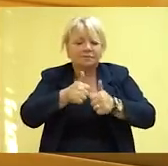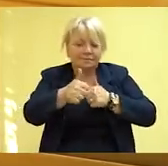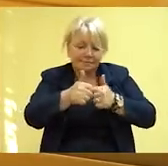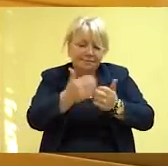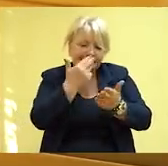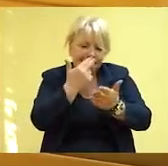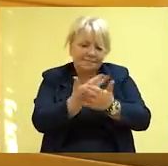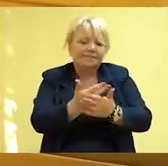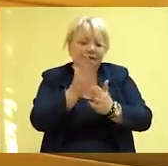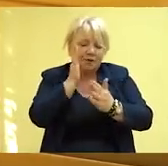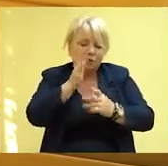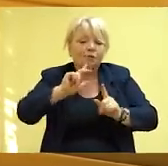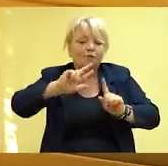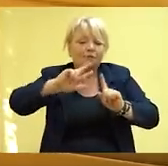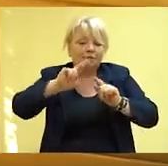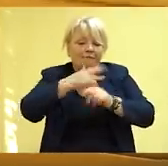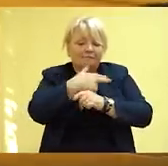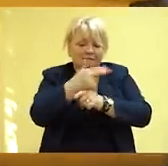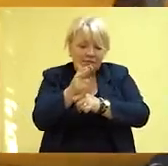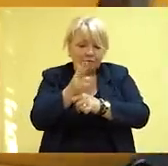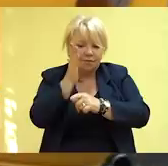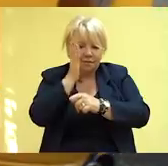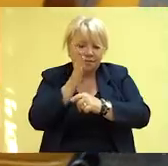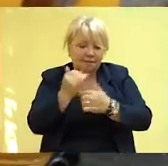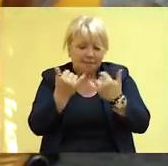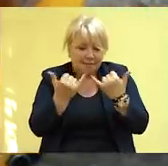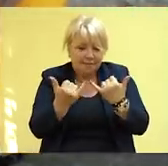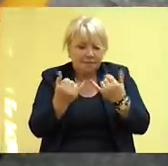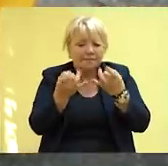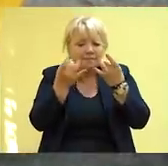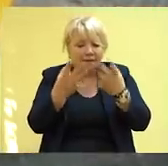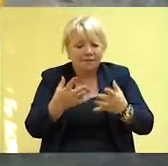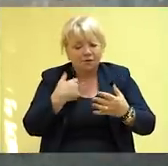გვენახა თქვენთვის. ახლა კი უბრალოდ ძალიან